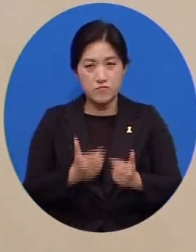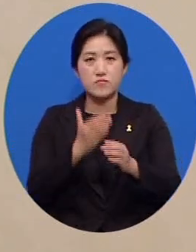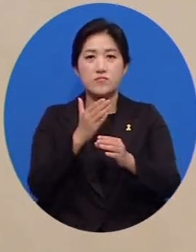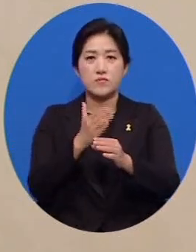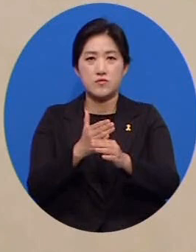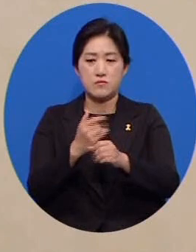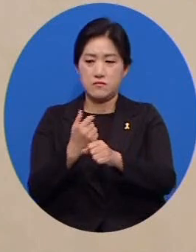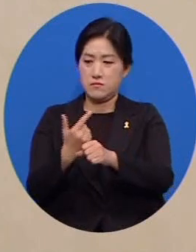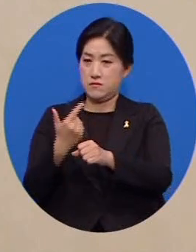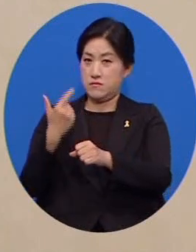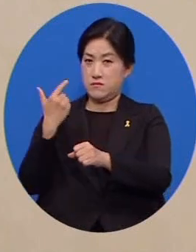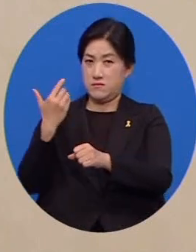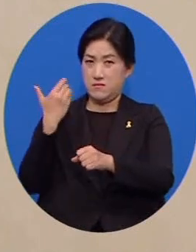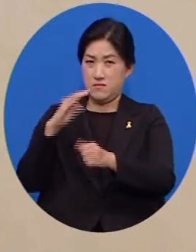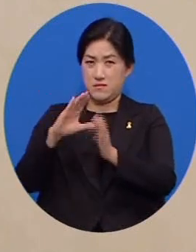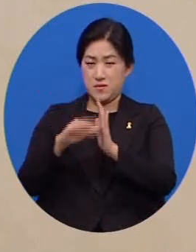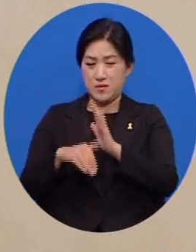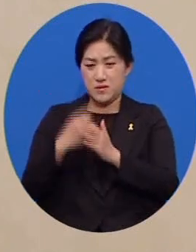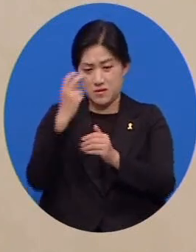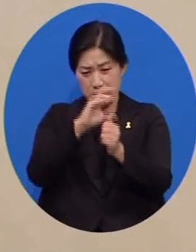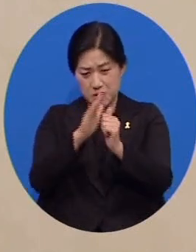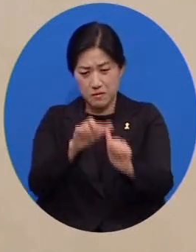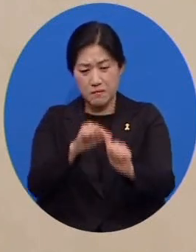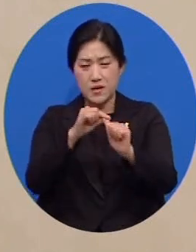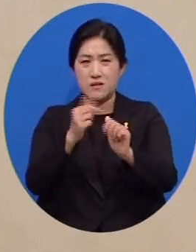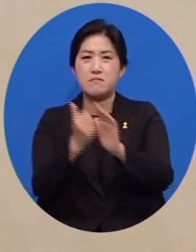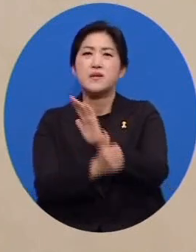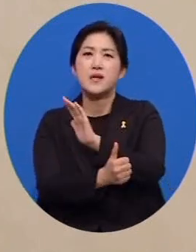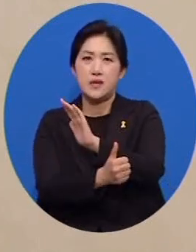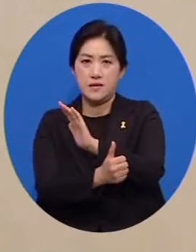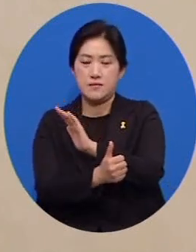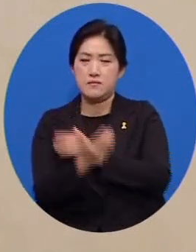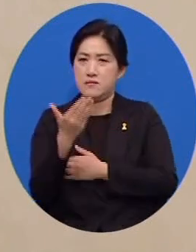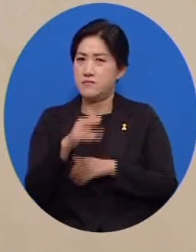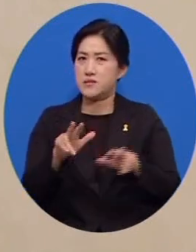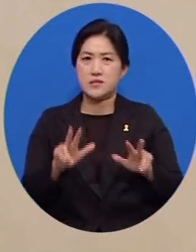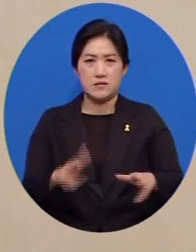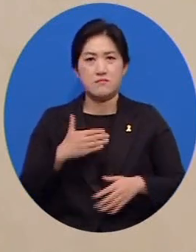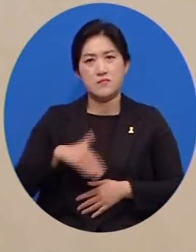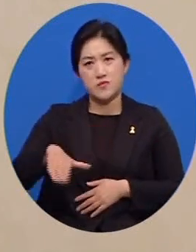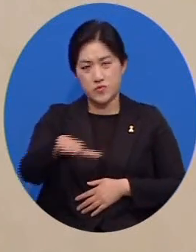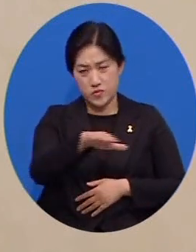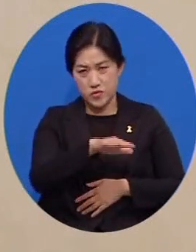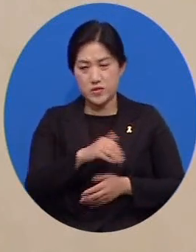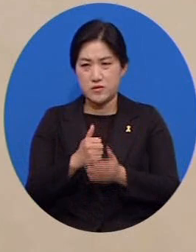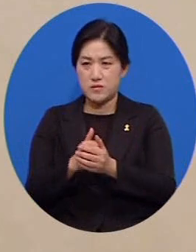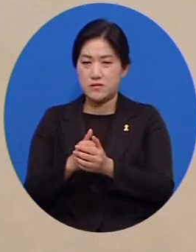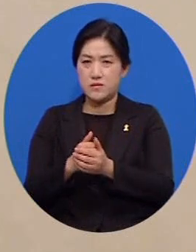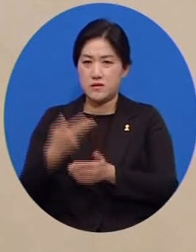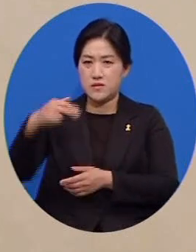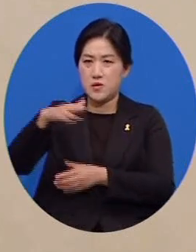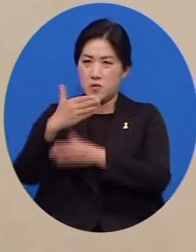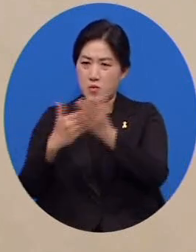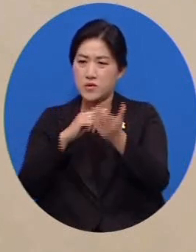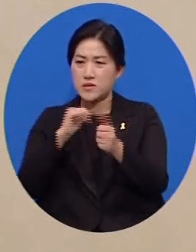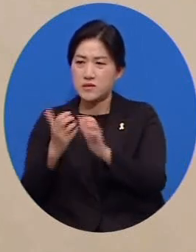6년 전 우리는 지켜주지 못했지만 지금 우리는 그분들로 인해 보호받고